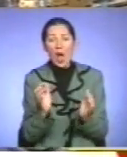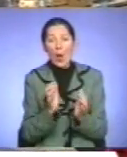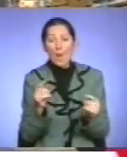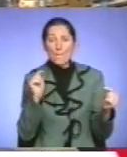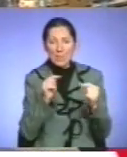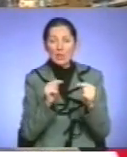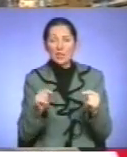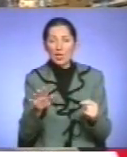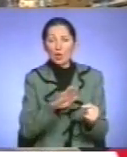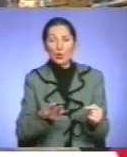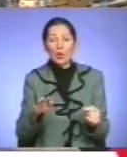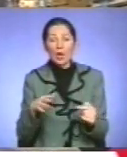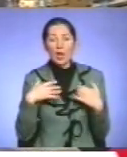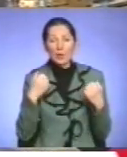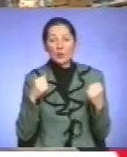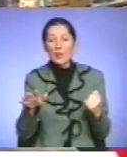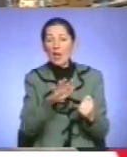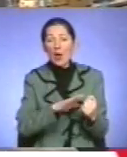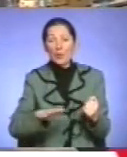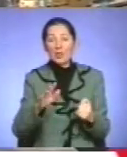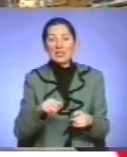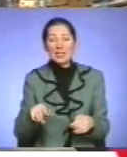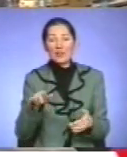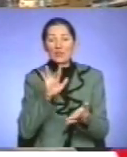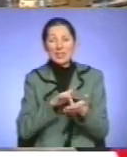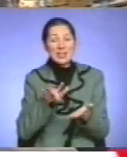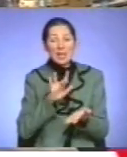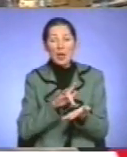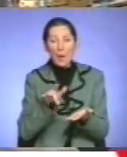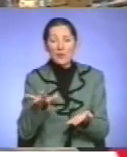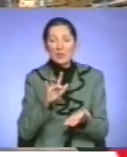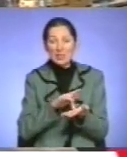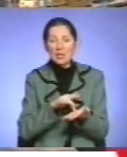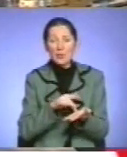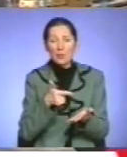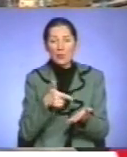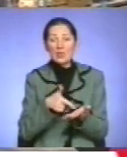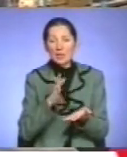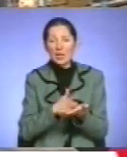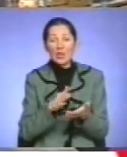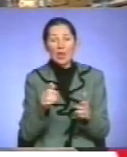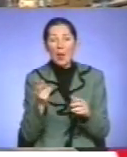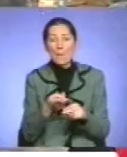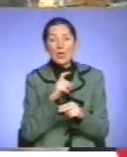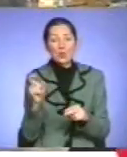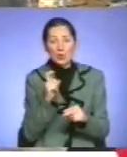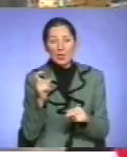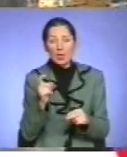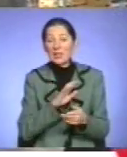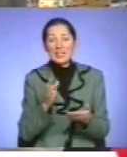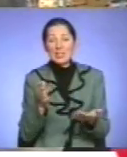не знайшли господаря. Тобто цей майданчик сьогодні на території міста, практично в центрі міста, є безхозним, він є нічийним. І, мабуть, через то він в такому стані. Тут